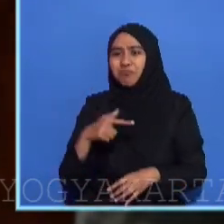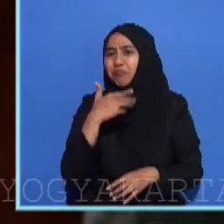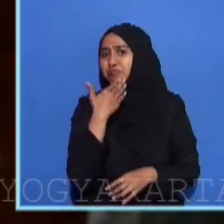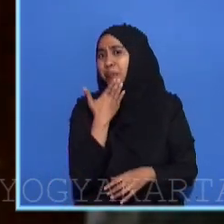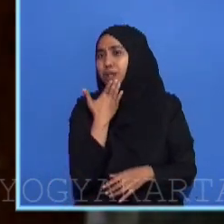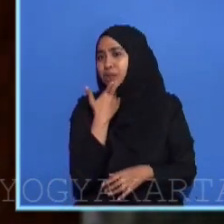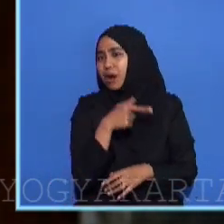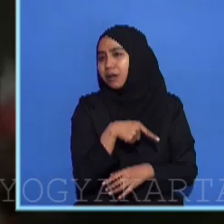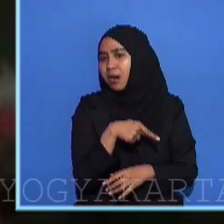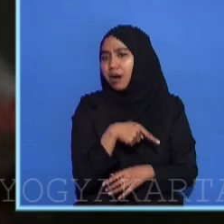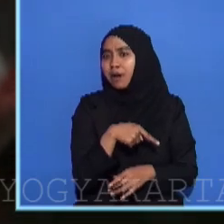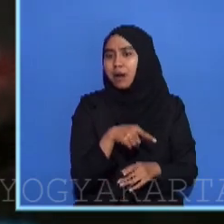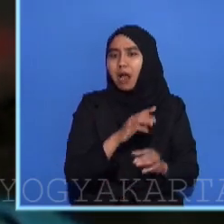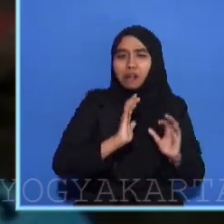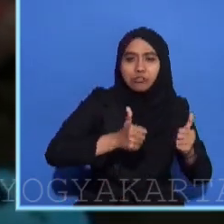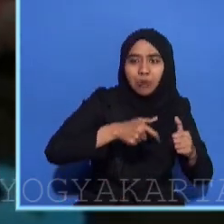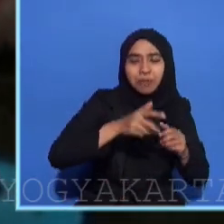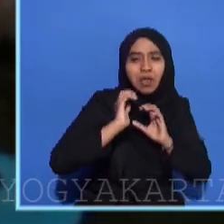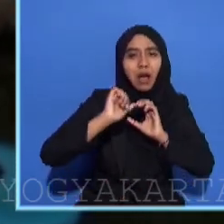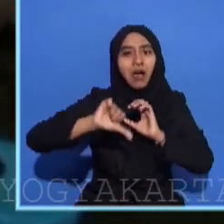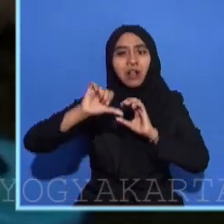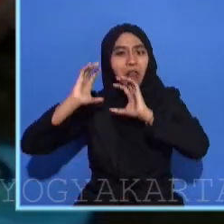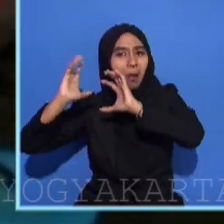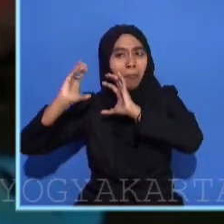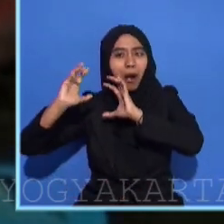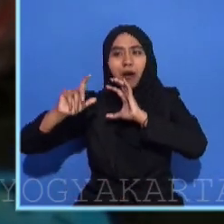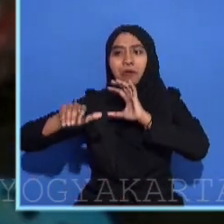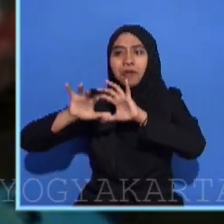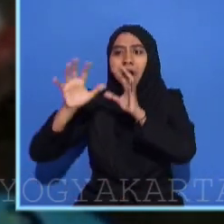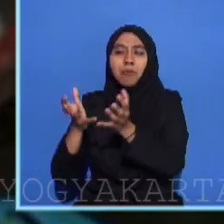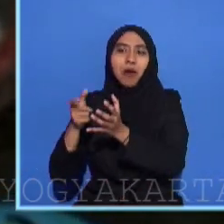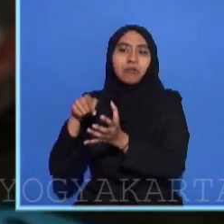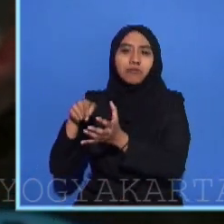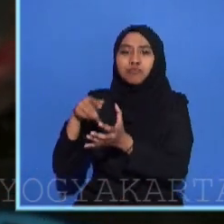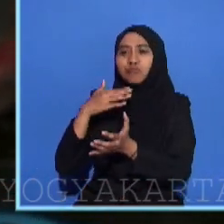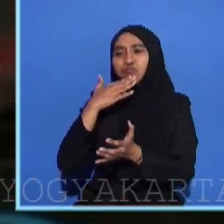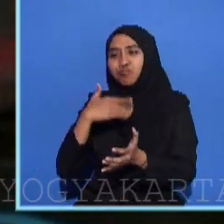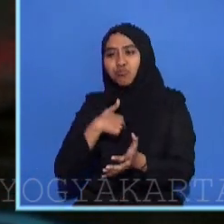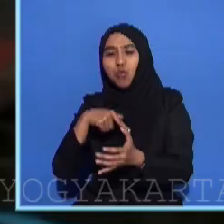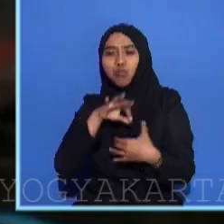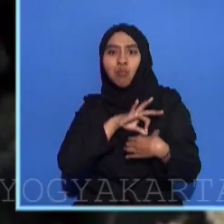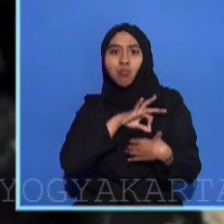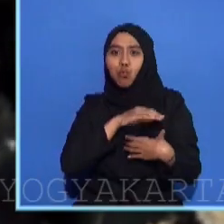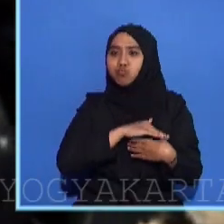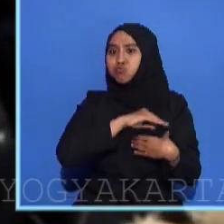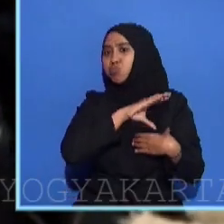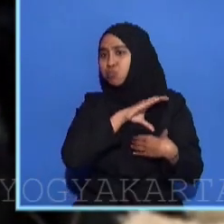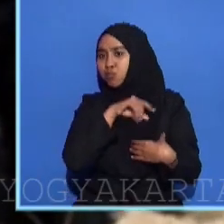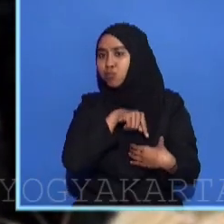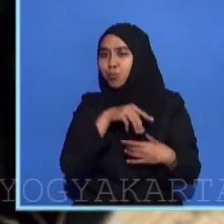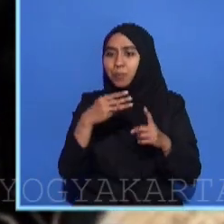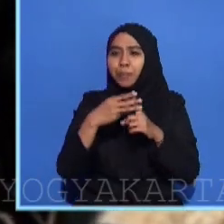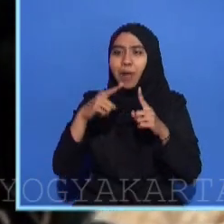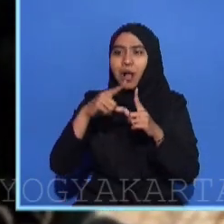salebeting damel lisah klopo menika kajawi lisah lan blundunipun gadah bobot ekonomi arang bathok kloponipun ugi dipun